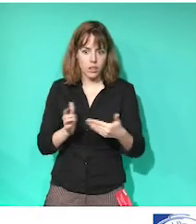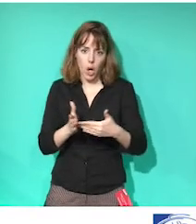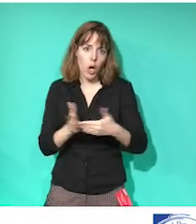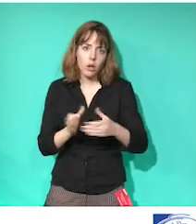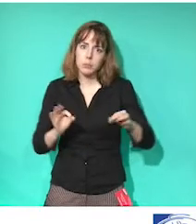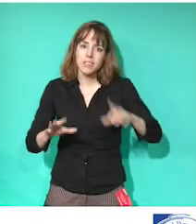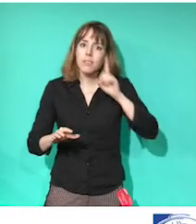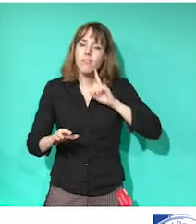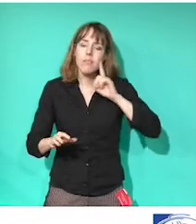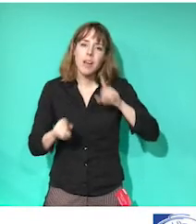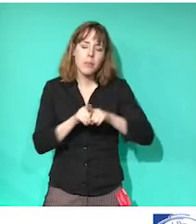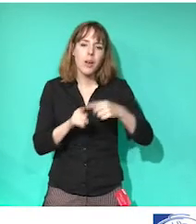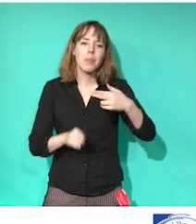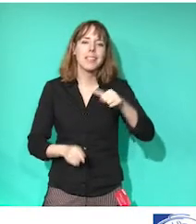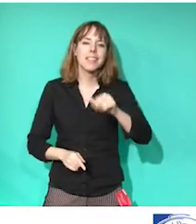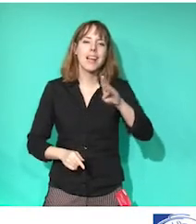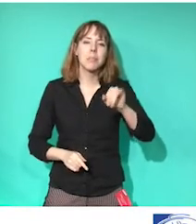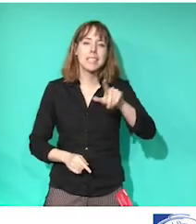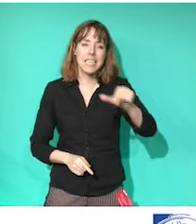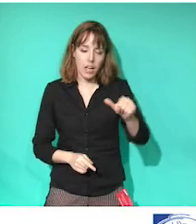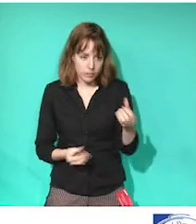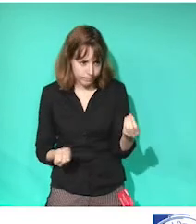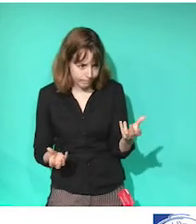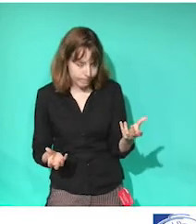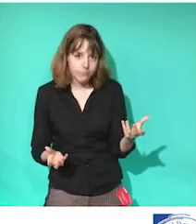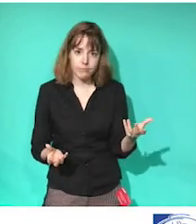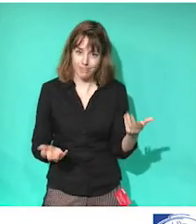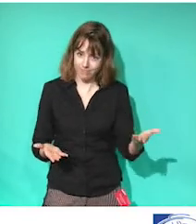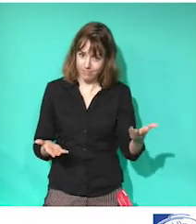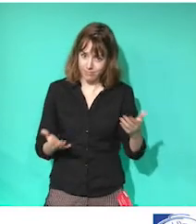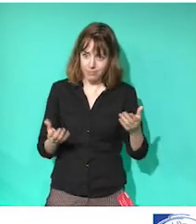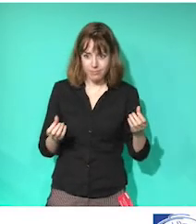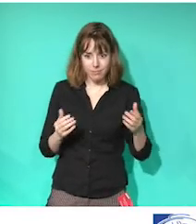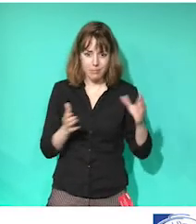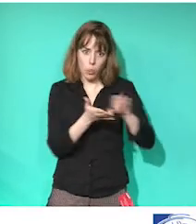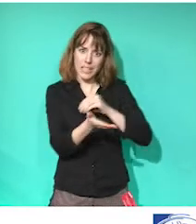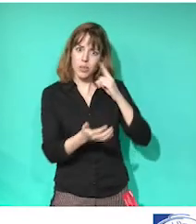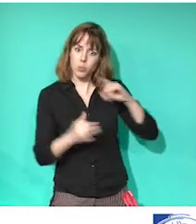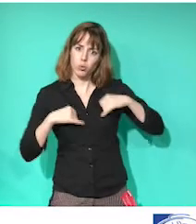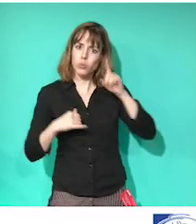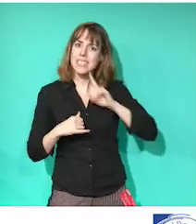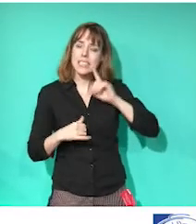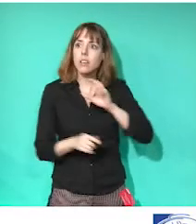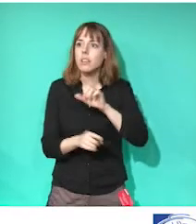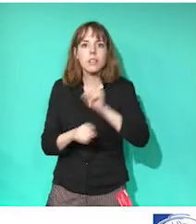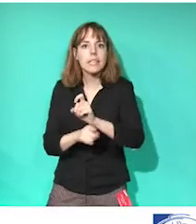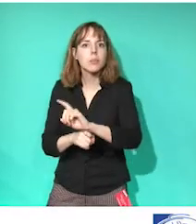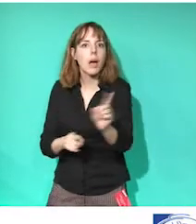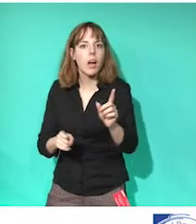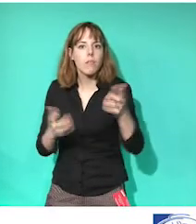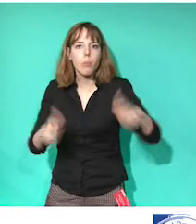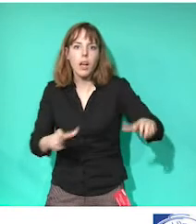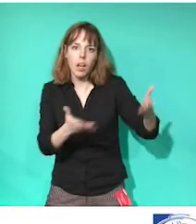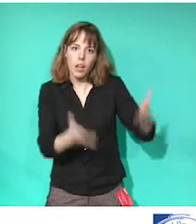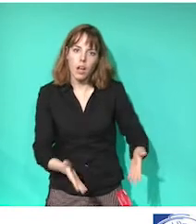Nabila, on ne peut pas espérer avoir l'égalité homme-femme et on ne peut pas espérer avoir des rôles modèles pour les jeunes filles. Je ne veux pas dire de mal de Nabila, qui, dans son genre, est